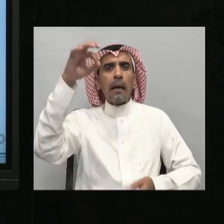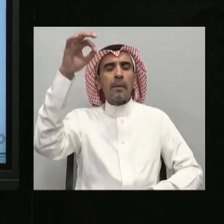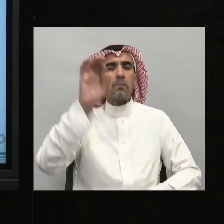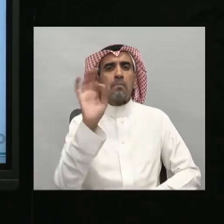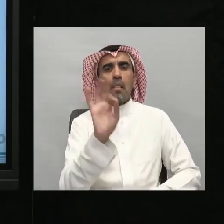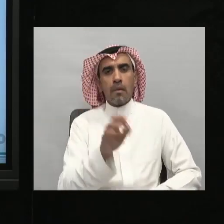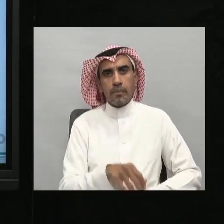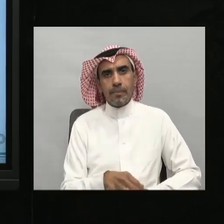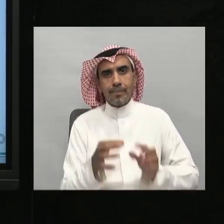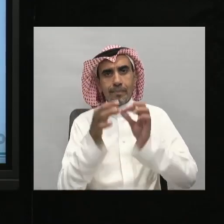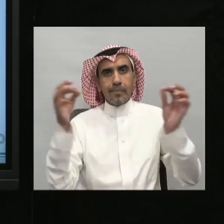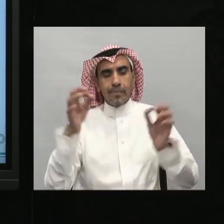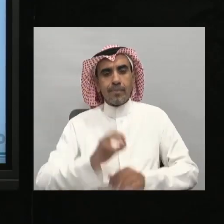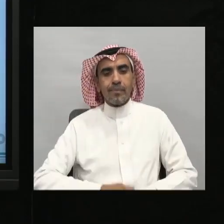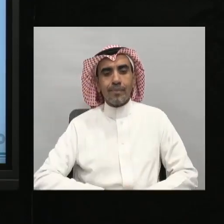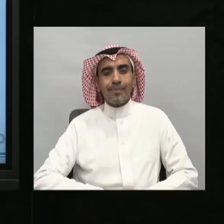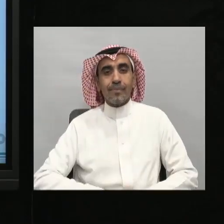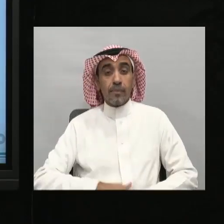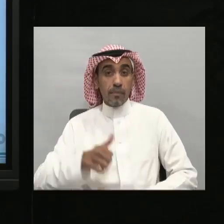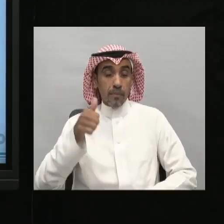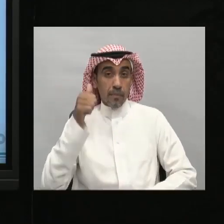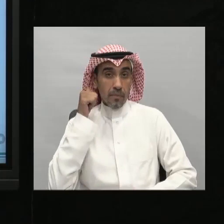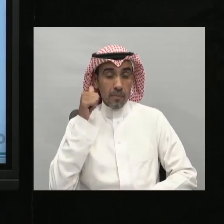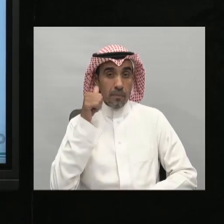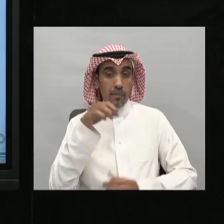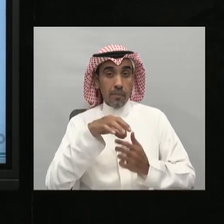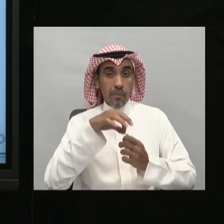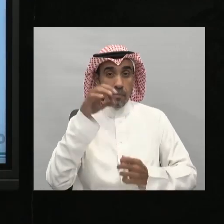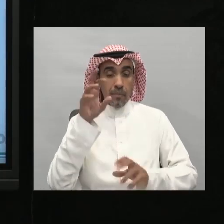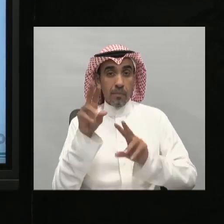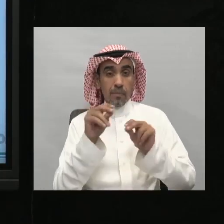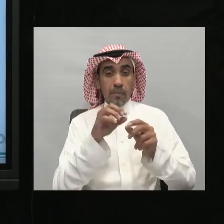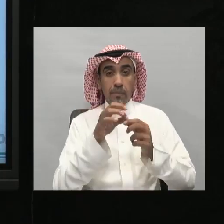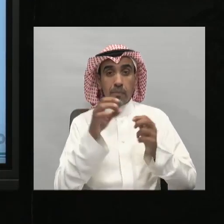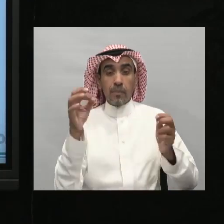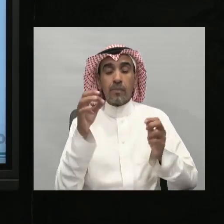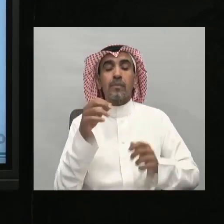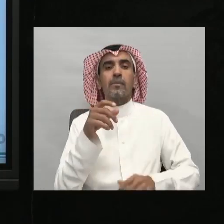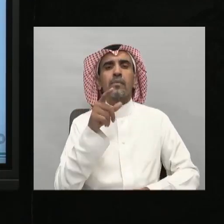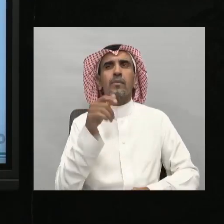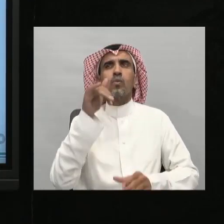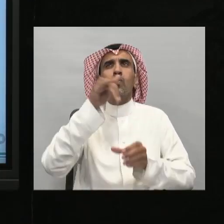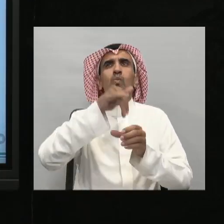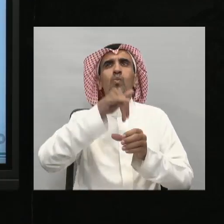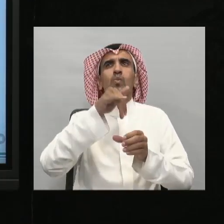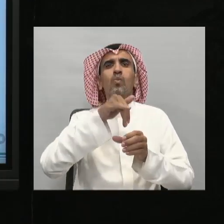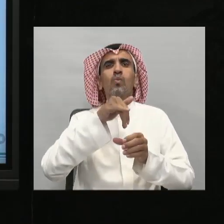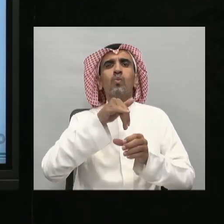ملتف شبيه ماذا؟ بالخيط. هذا الأنبوب الشبيه بالخيط يحتوي على ماذا؟ يحتوي على